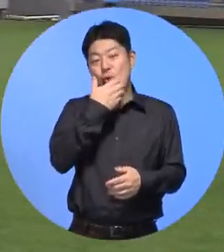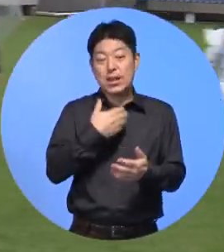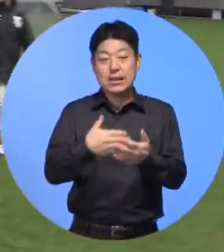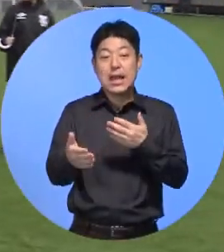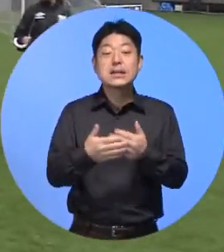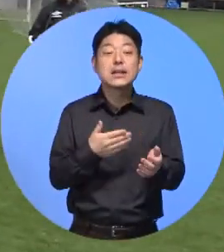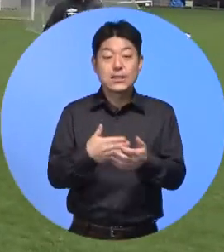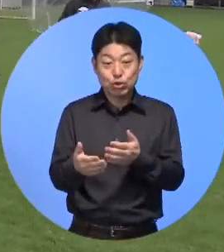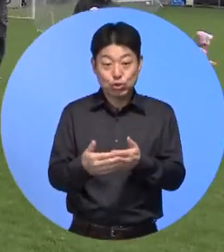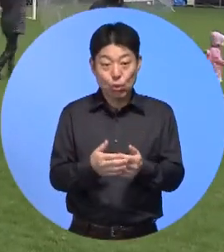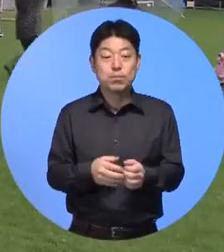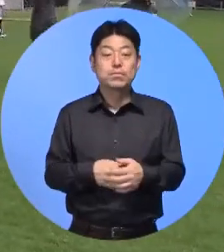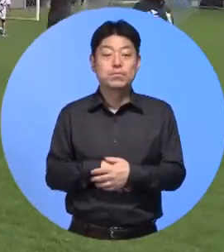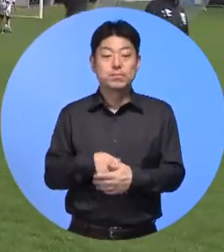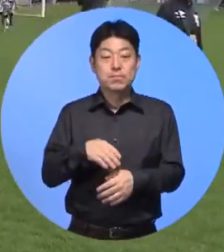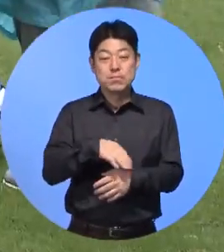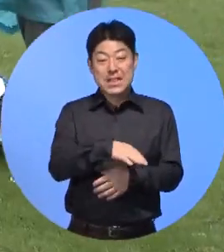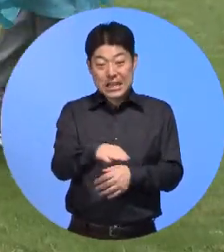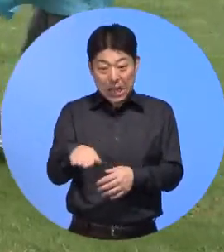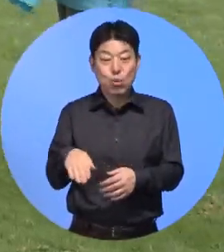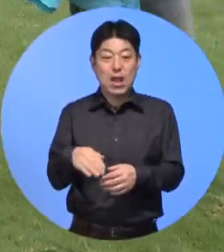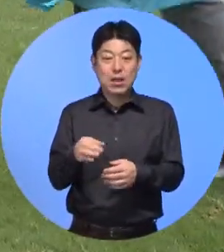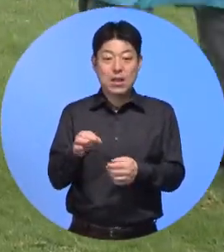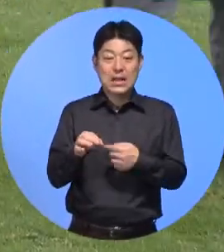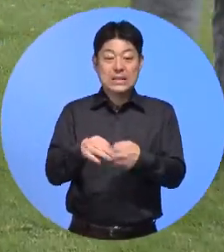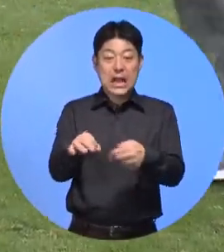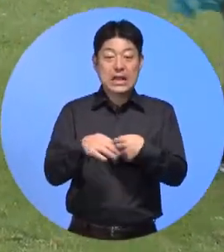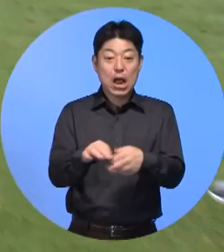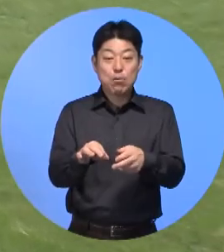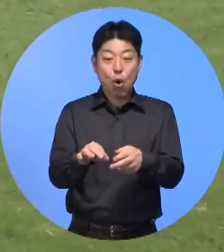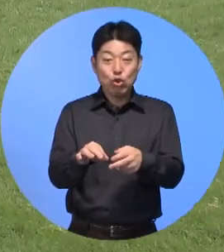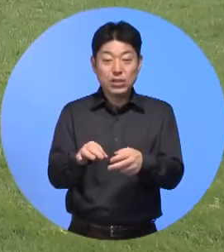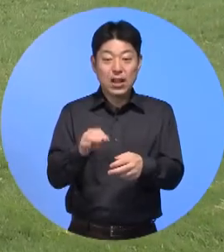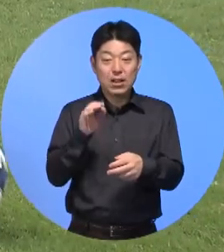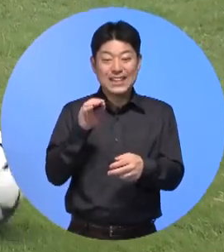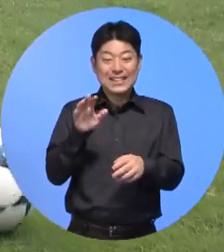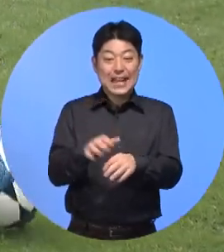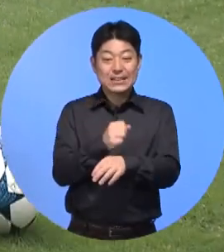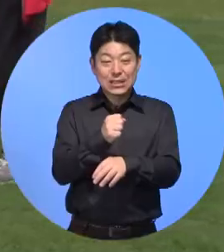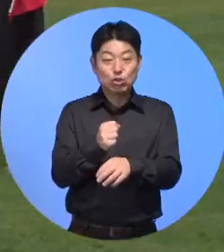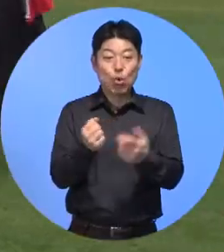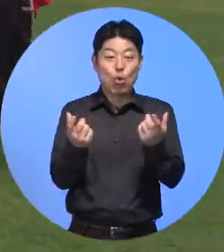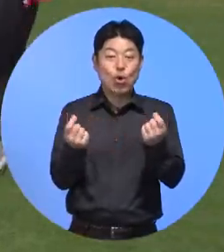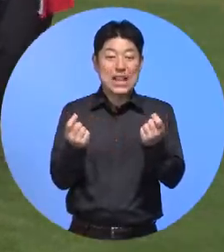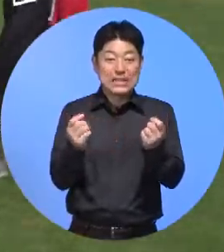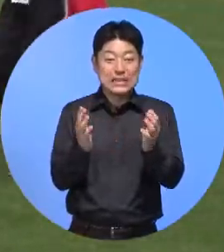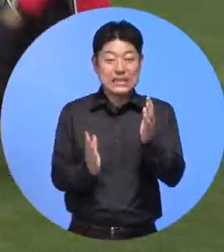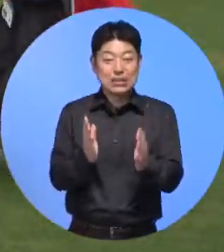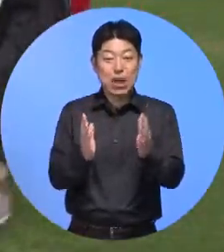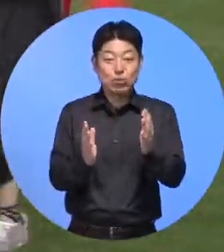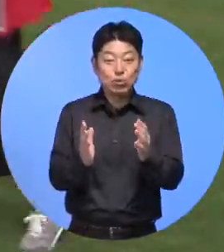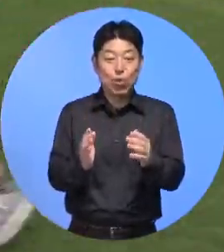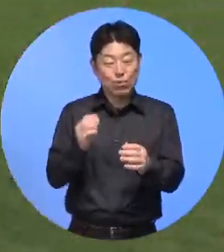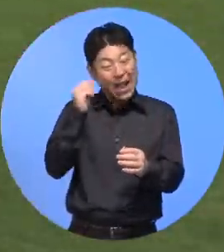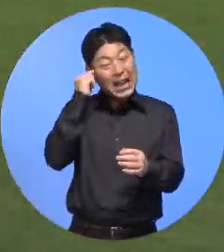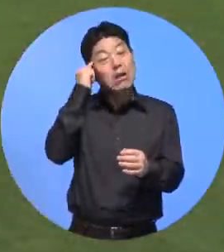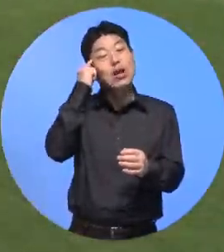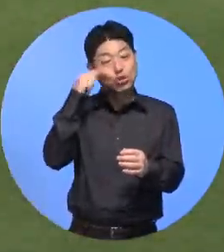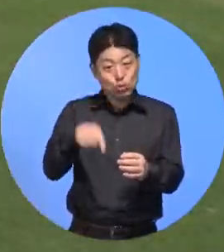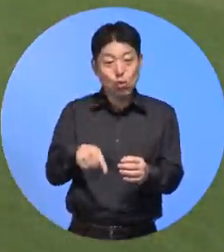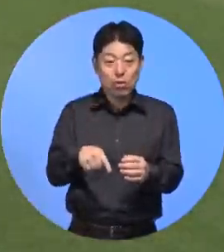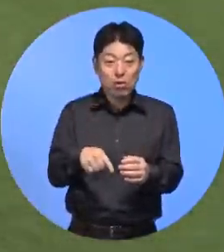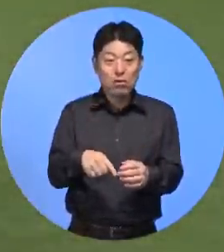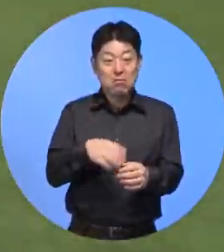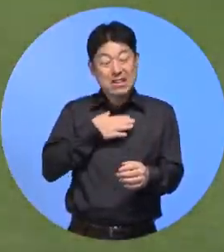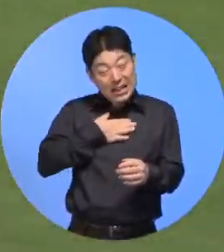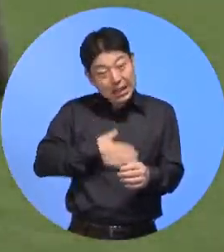これ本当に貴重なことなんですよ。参加者は用意したサッカーボールで憧れの選手が